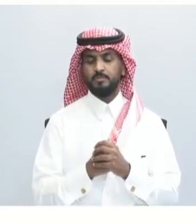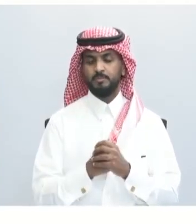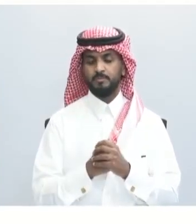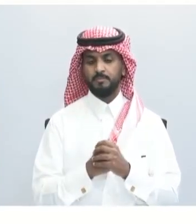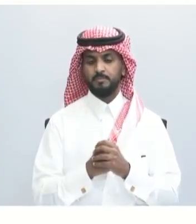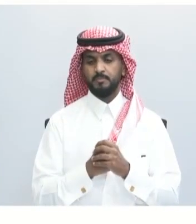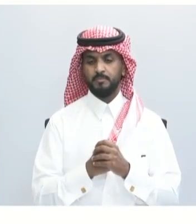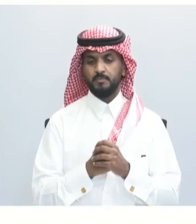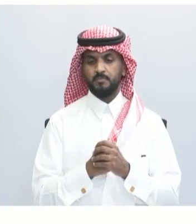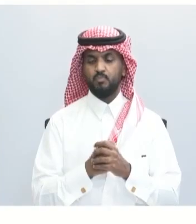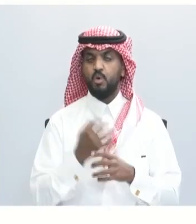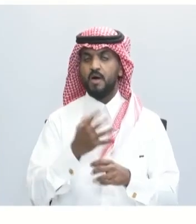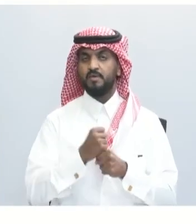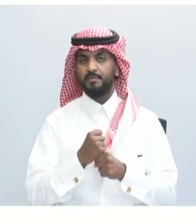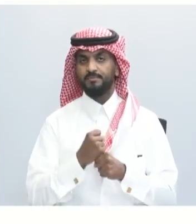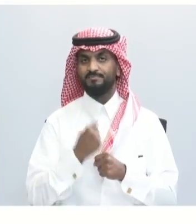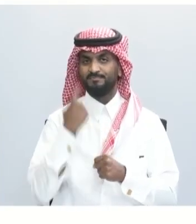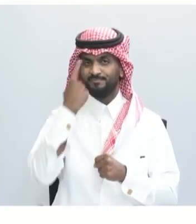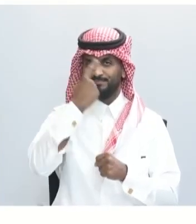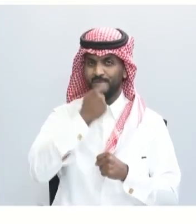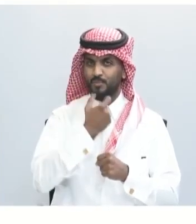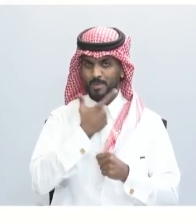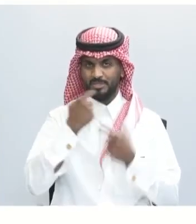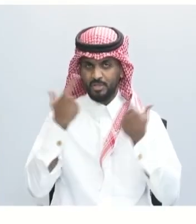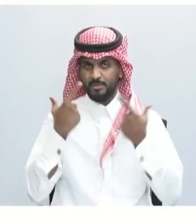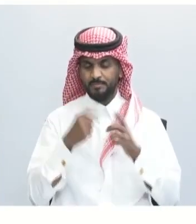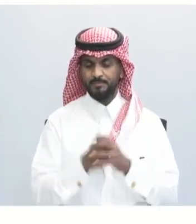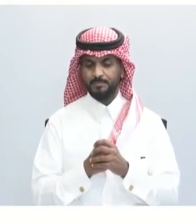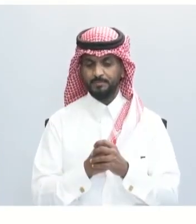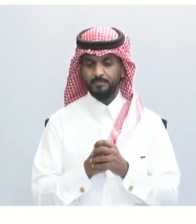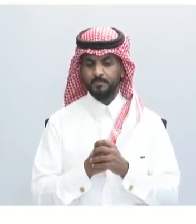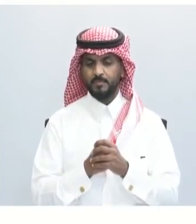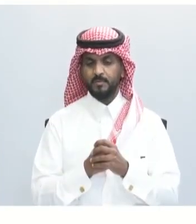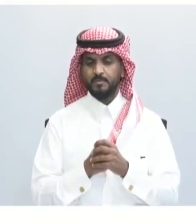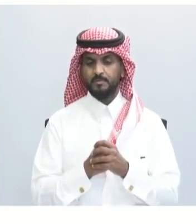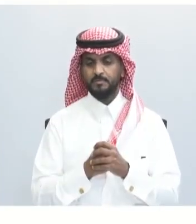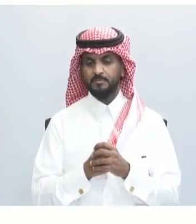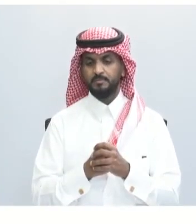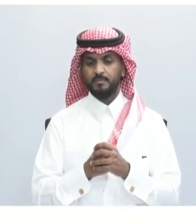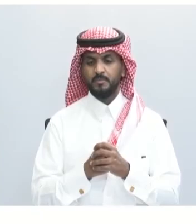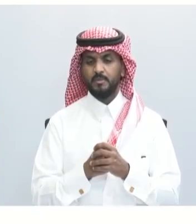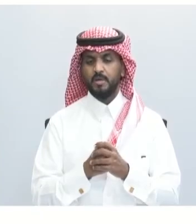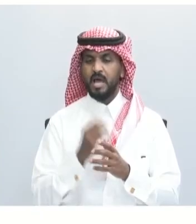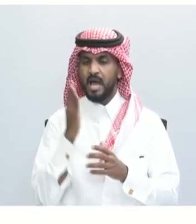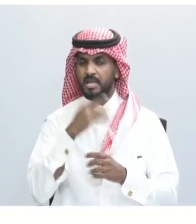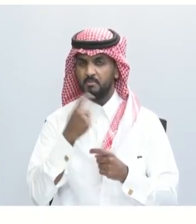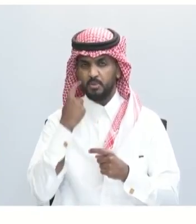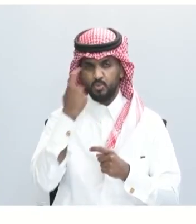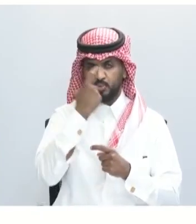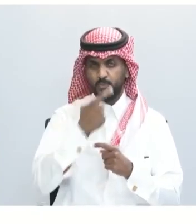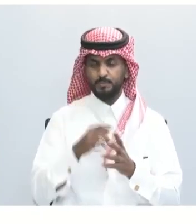وكذلك يحافظ على نظاره البشره ويجعلها بشره صحيه خاليه من